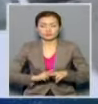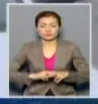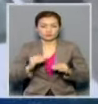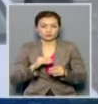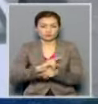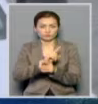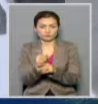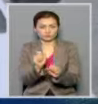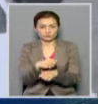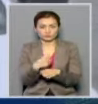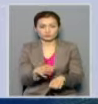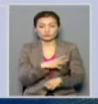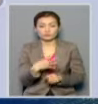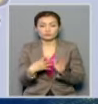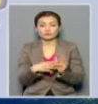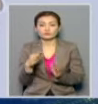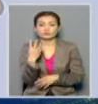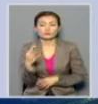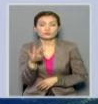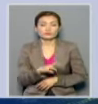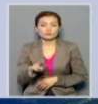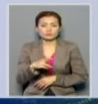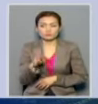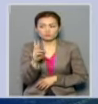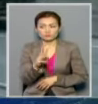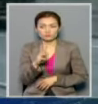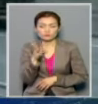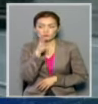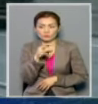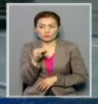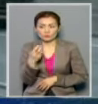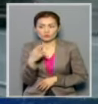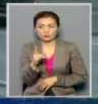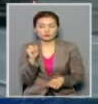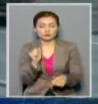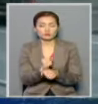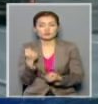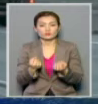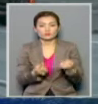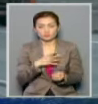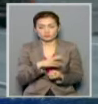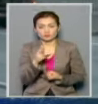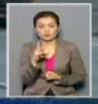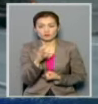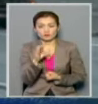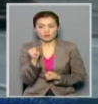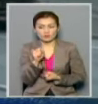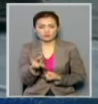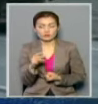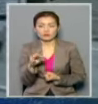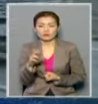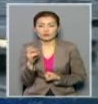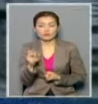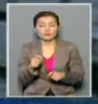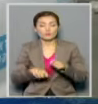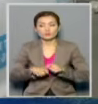превышали скорость. 4 января около 3 часов 20 минут в селе Тамарлы был остановлен автомобиль марки Nissan Тиана. При